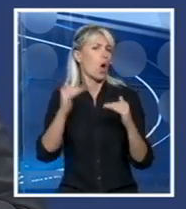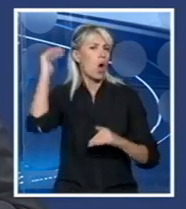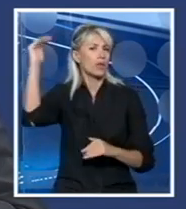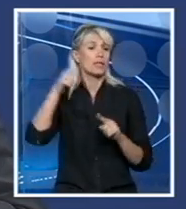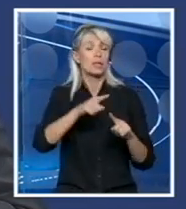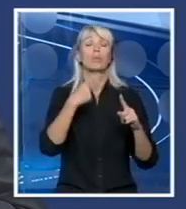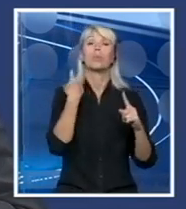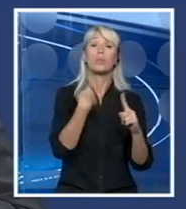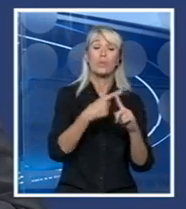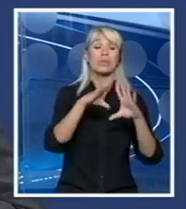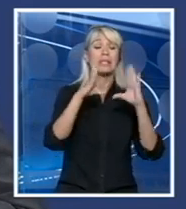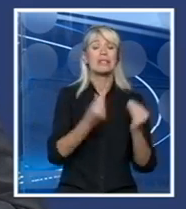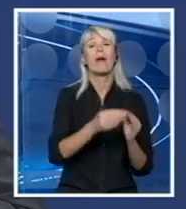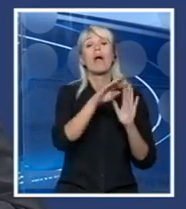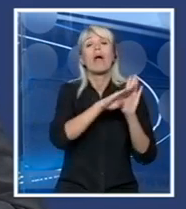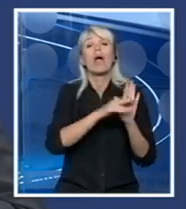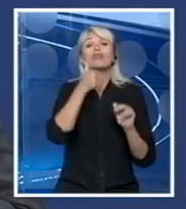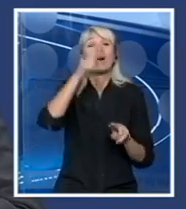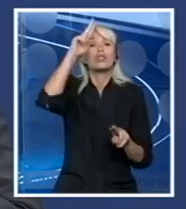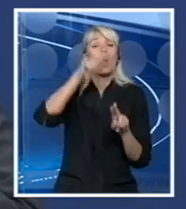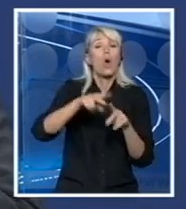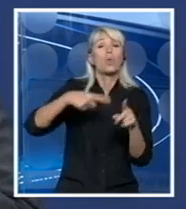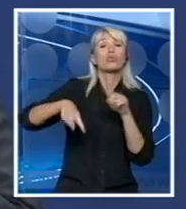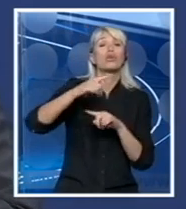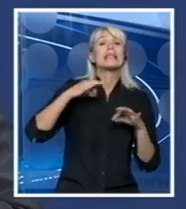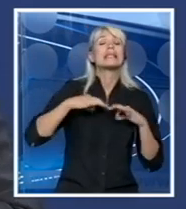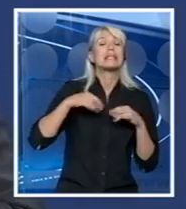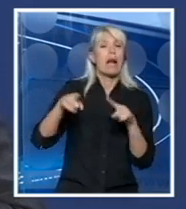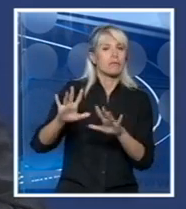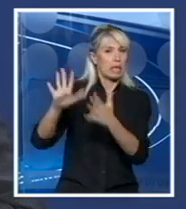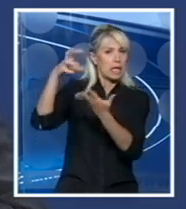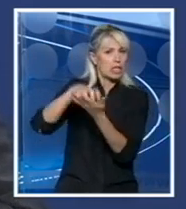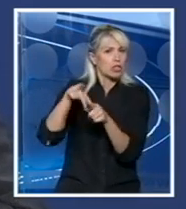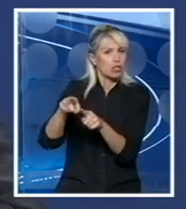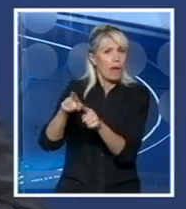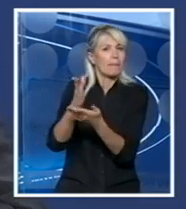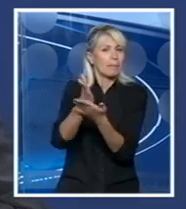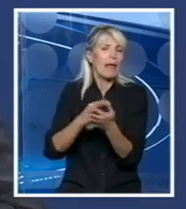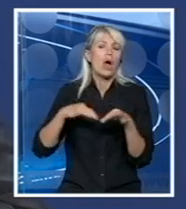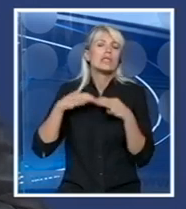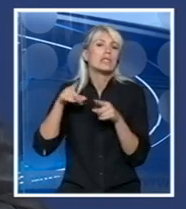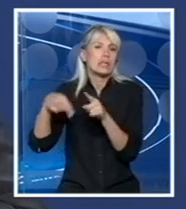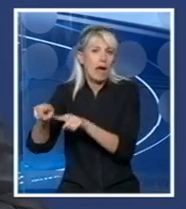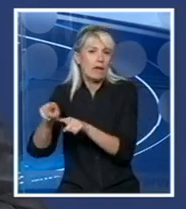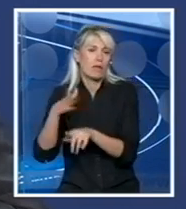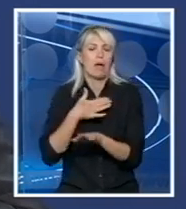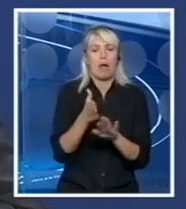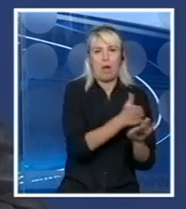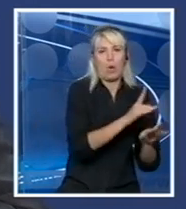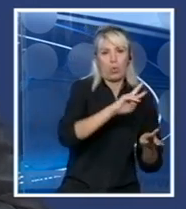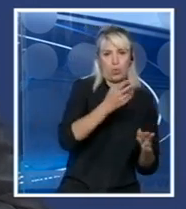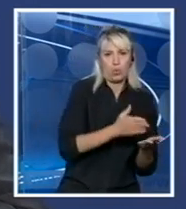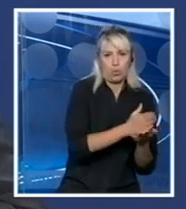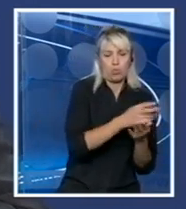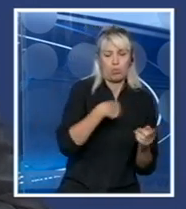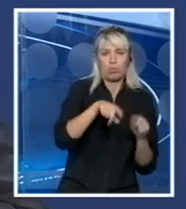znači, koje će dati kolege, pre svega iz dela kriznog štaba koji se bavi zdravstvenim pitanjima, znači, svakako da moramo